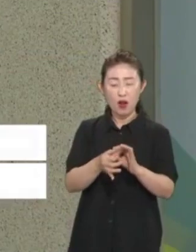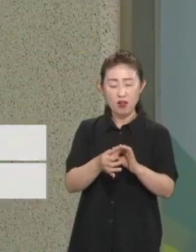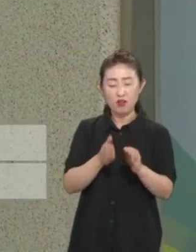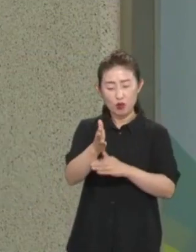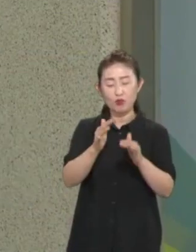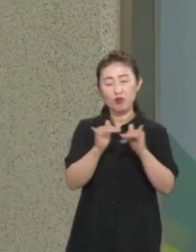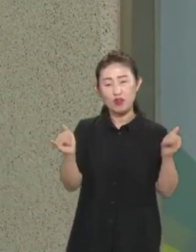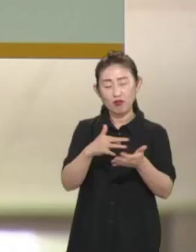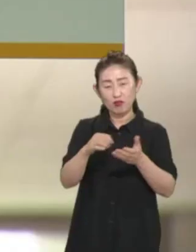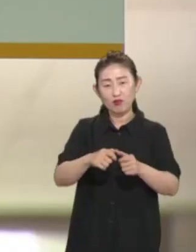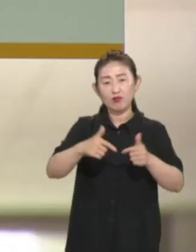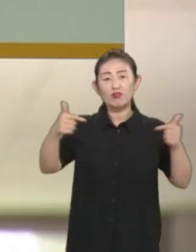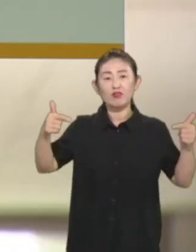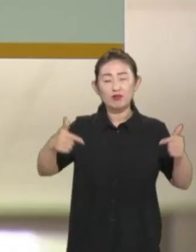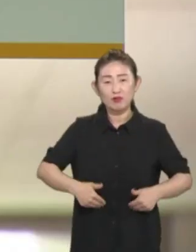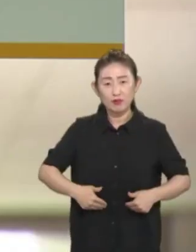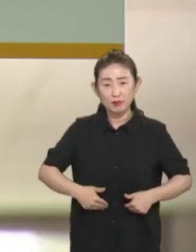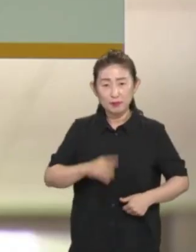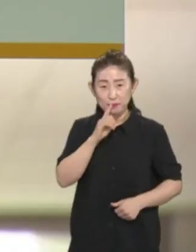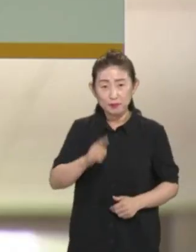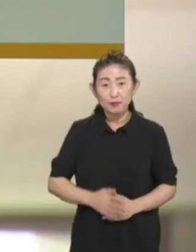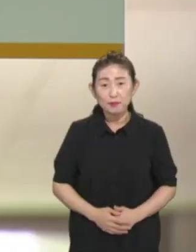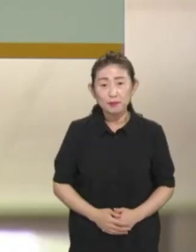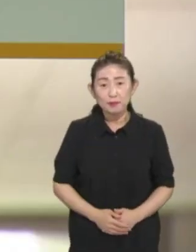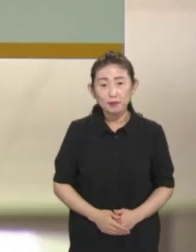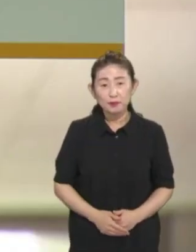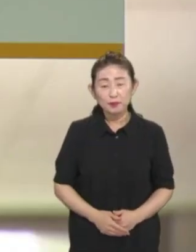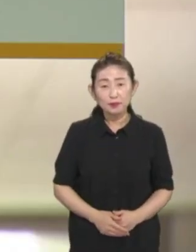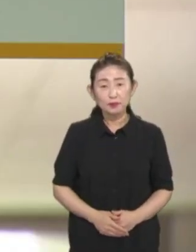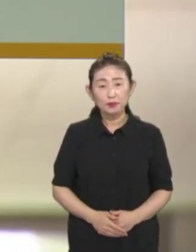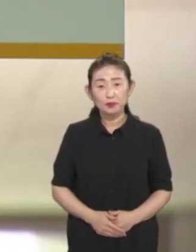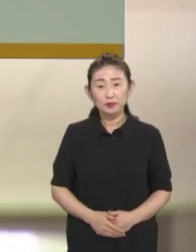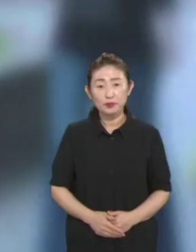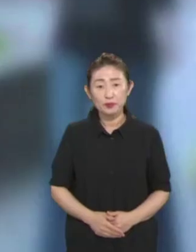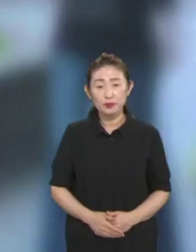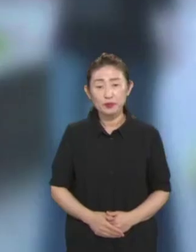인력을 늘려야 한다는 지적도 나옵니다. TJB 김철진입니다.